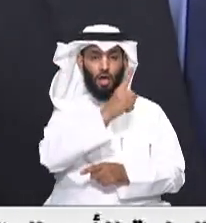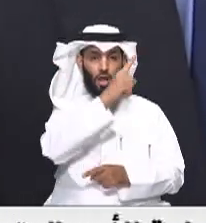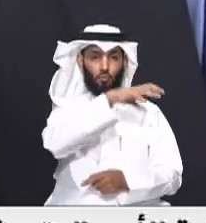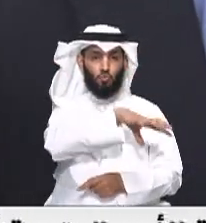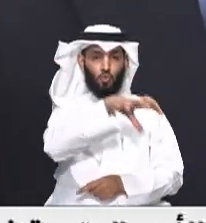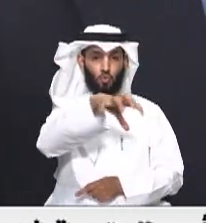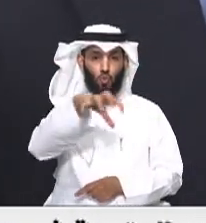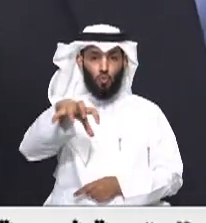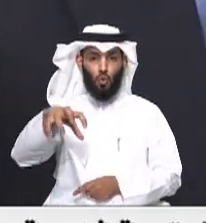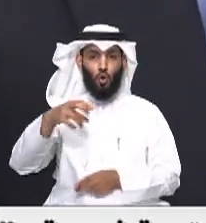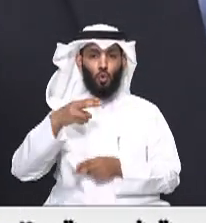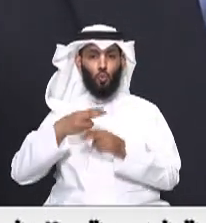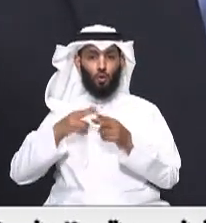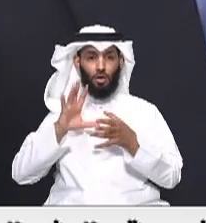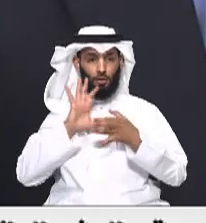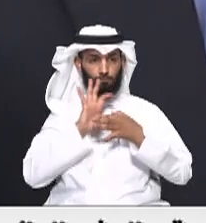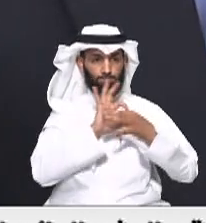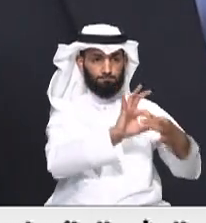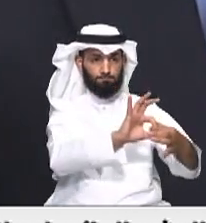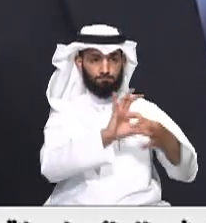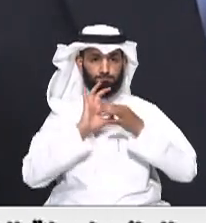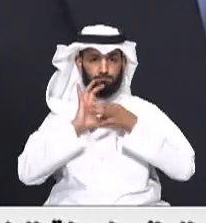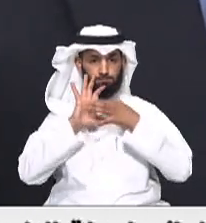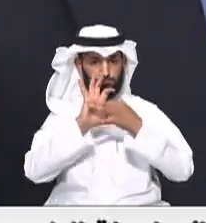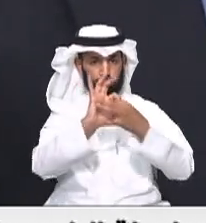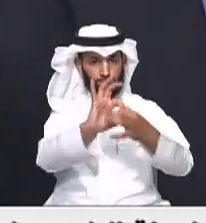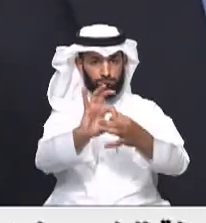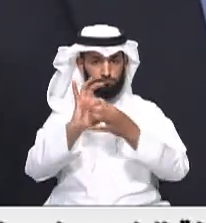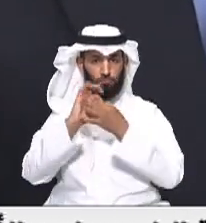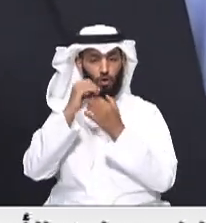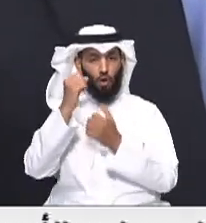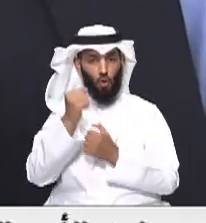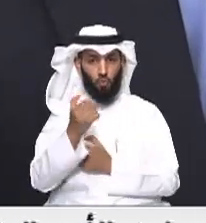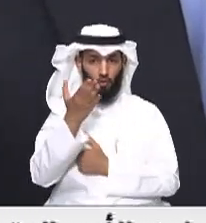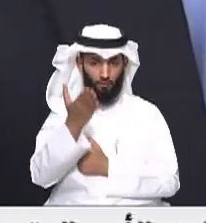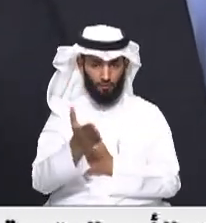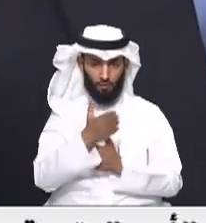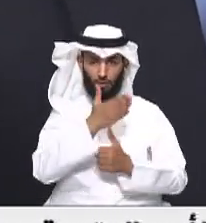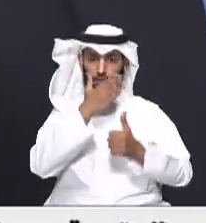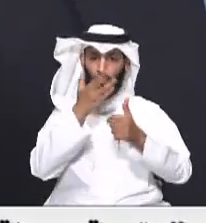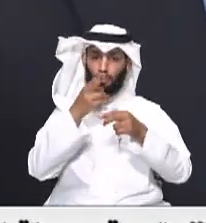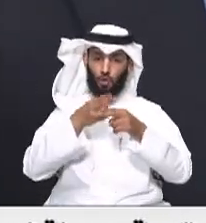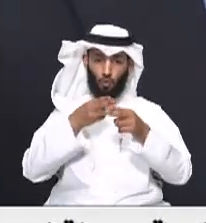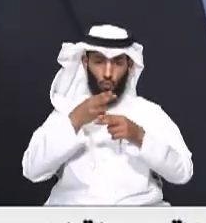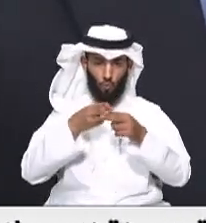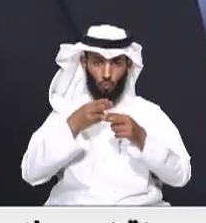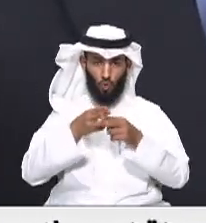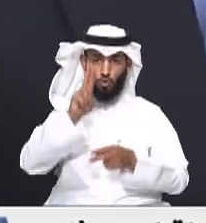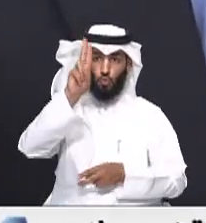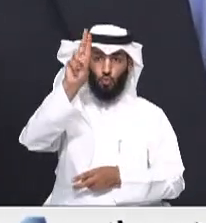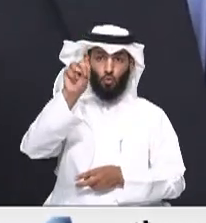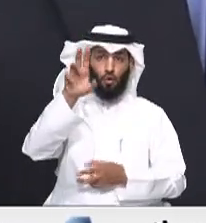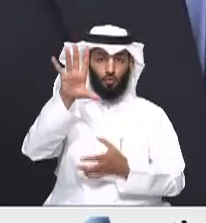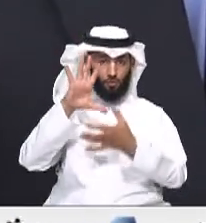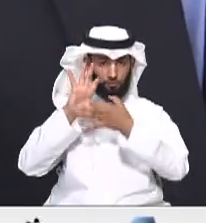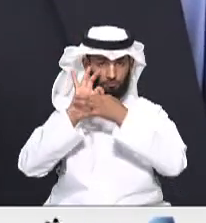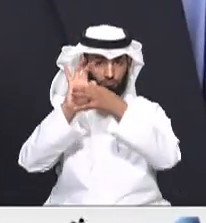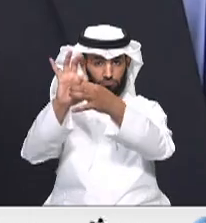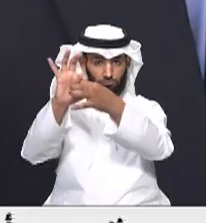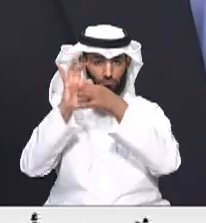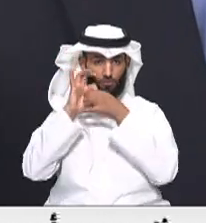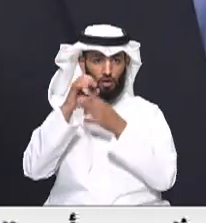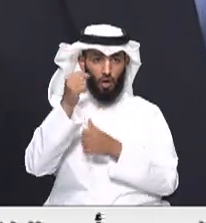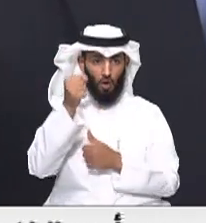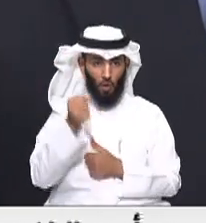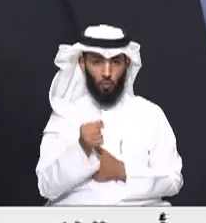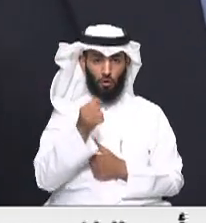وتربطها أيضا علاقات قوية مع منظمة الأمم المتحدة. والكويت أيضا في يوم من الأيام كما تعلم بندر